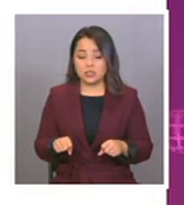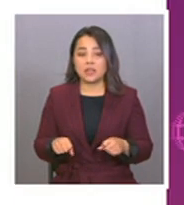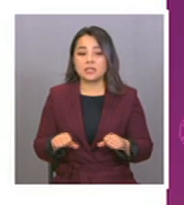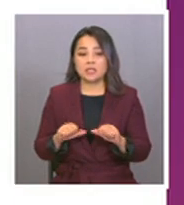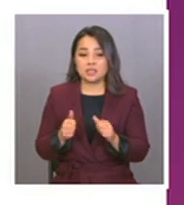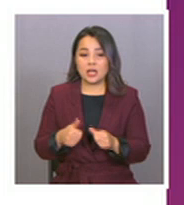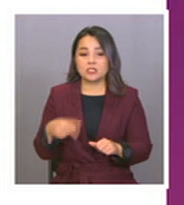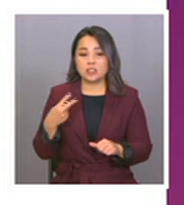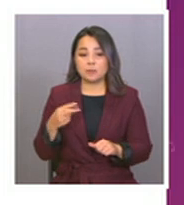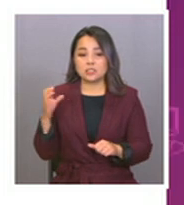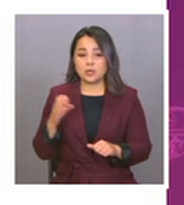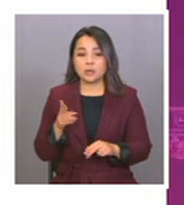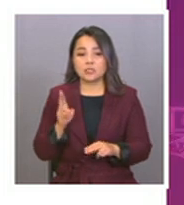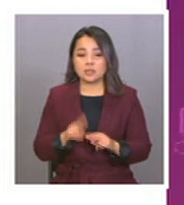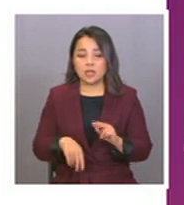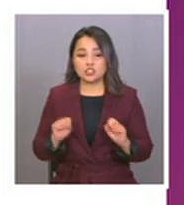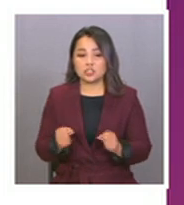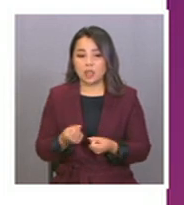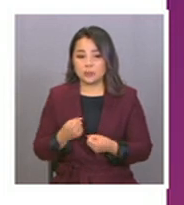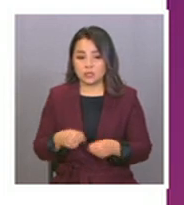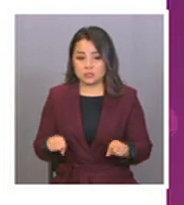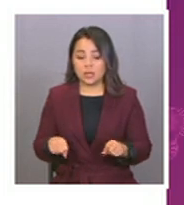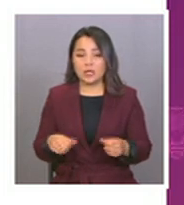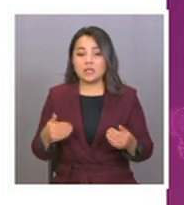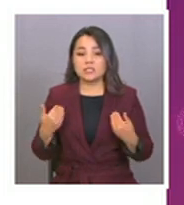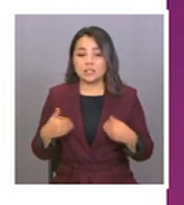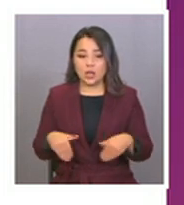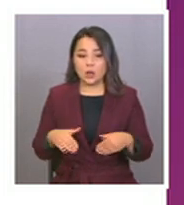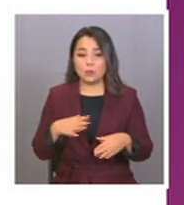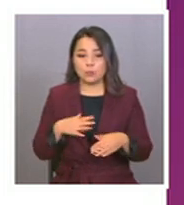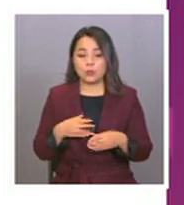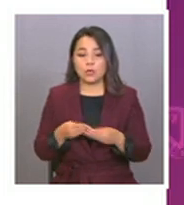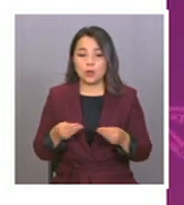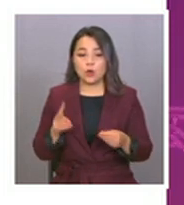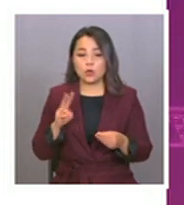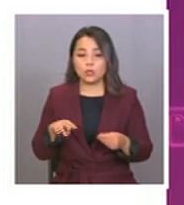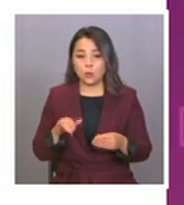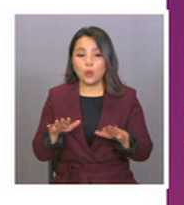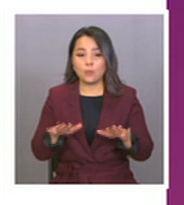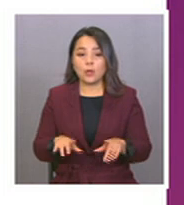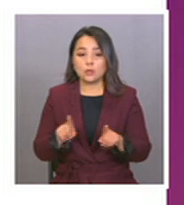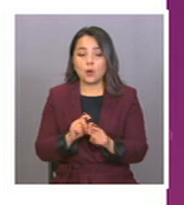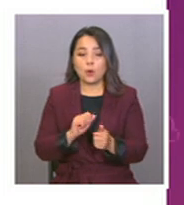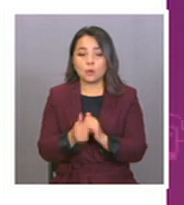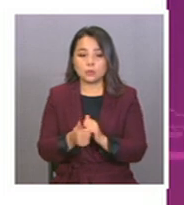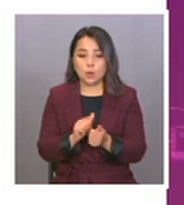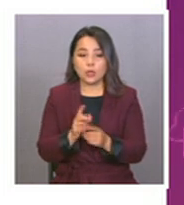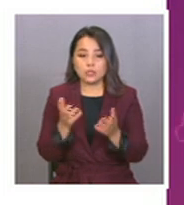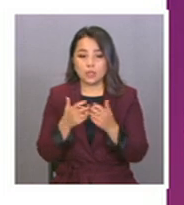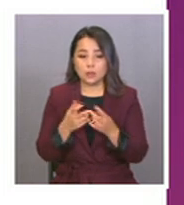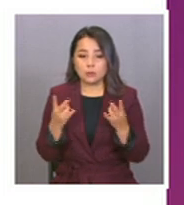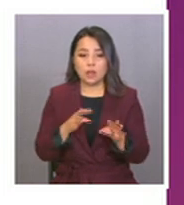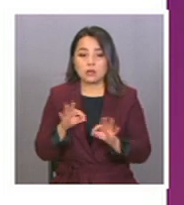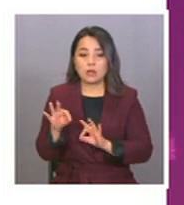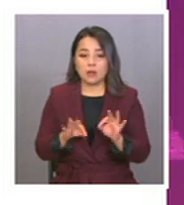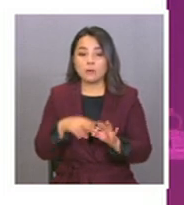20 секунд өткеннен кейінгі жылдамдығын, дененің үдеуін және орын ауыстыруын есептеуіміз керек. Графикке қарап